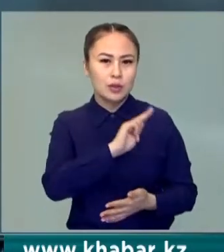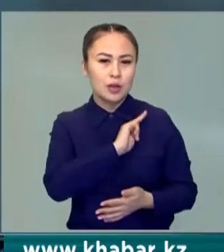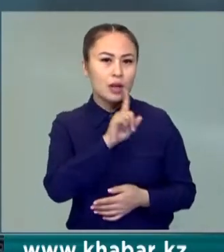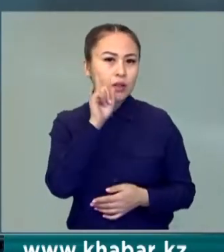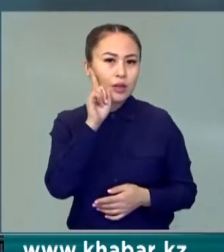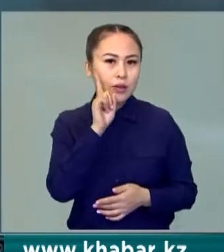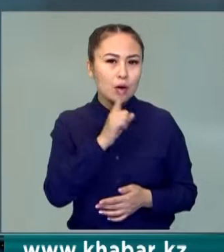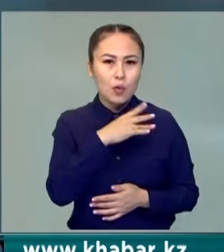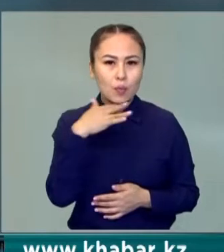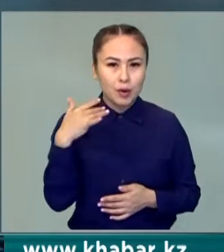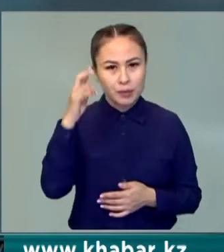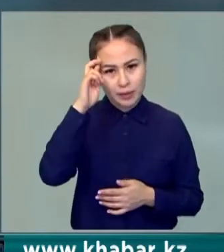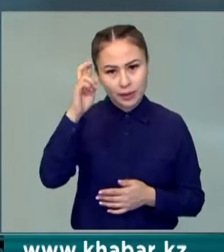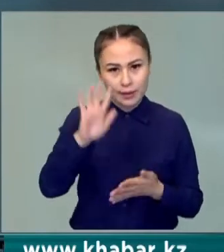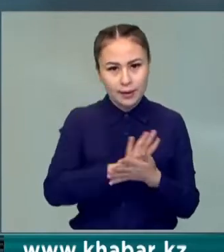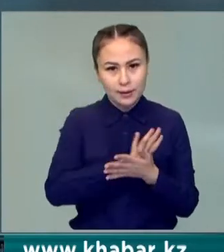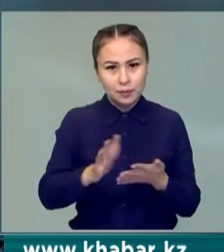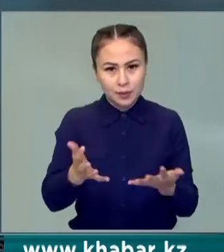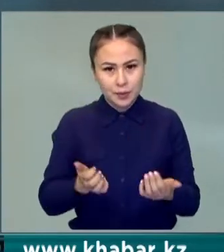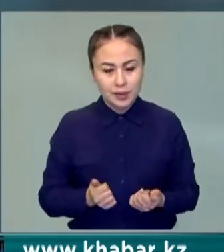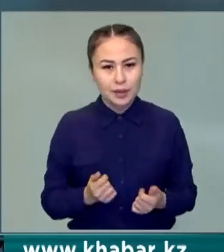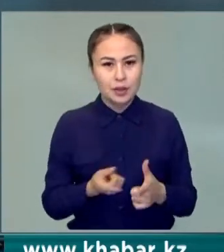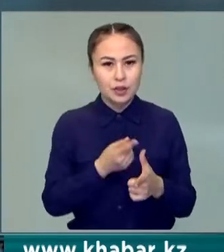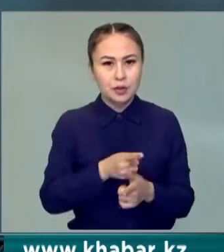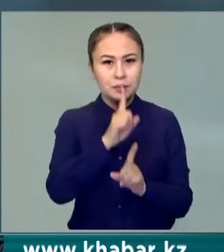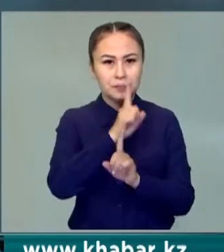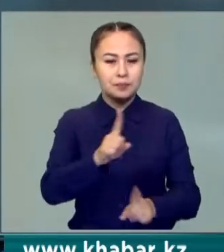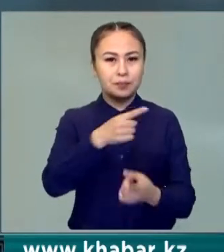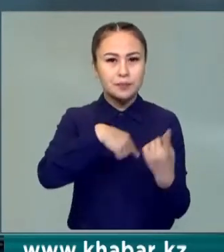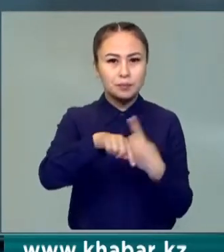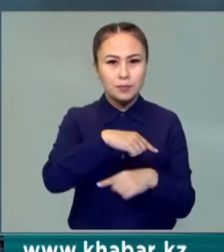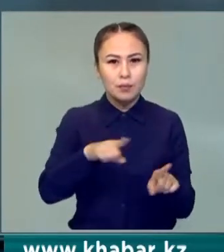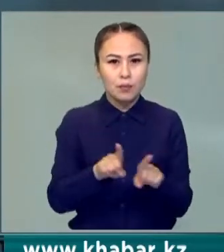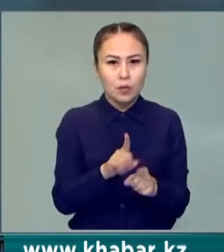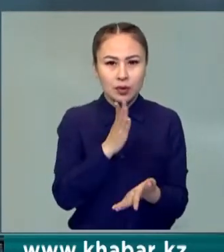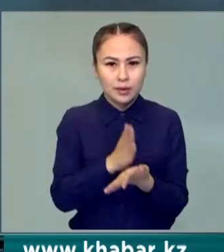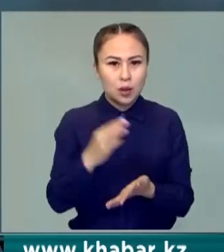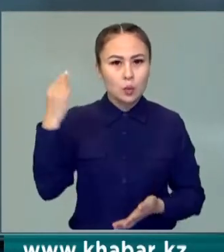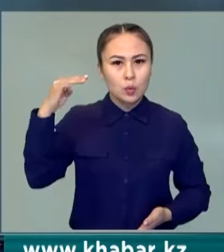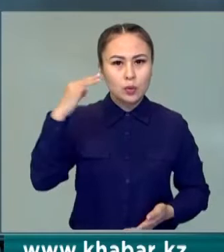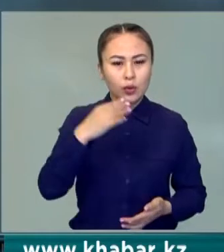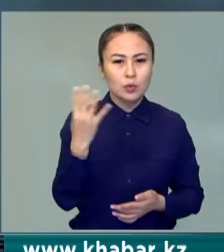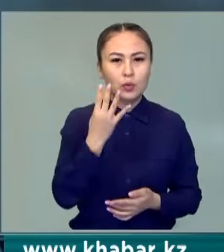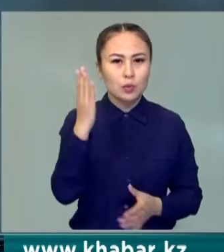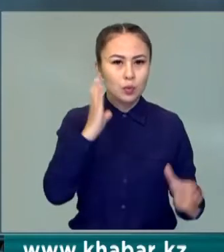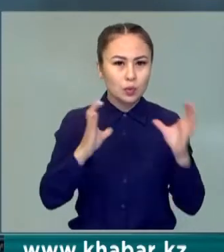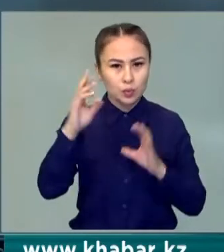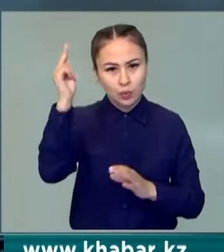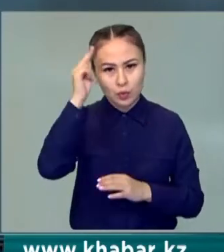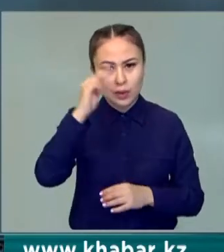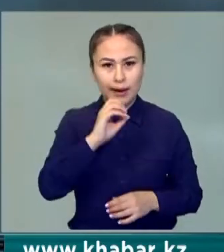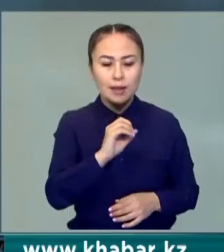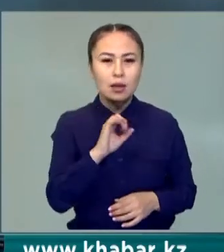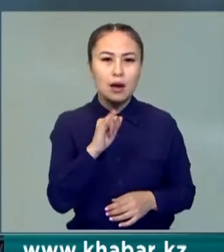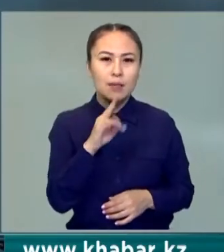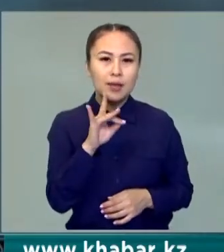ғылым саласында бағындырып жүрген жастар көп. Мемлекеттік грантқа ие болып, ерекше кәсіп ашқандары да бар. Солардың бірі Түркістандық 4-ші курс